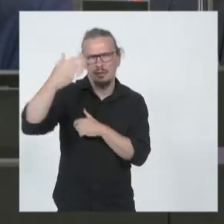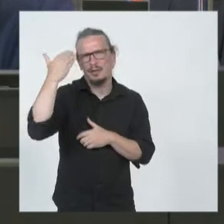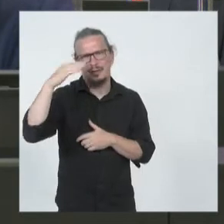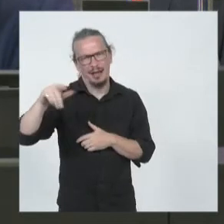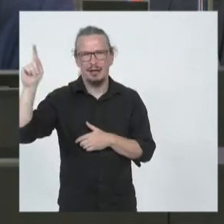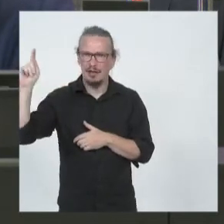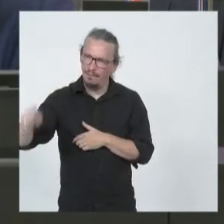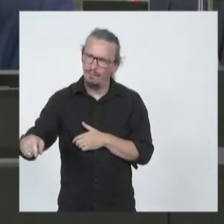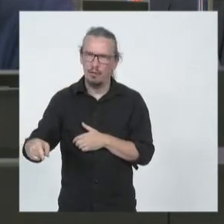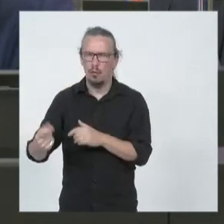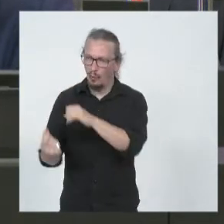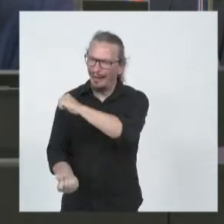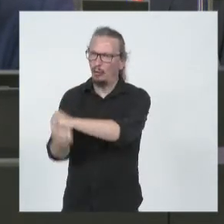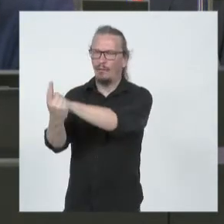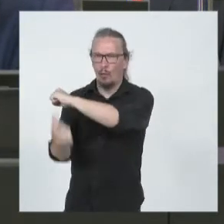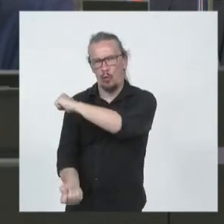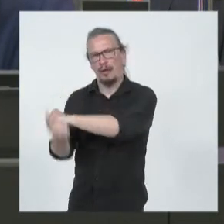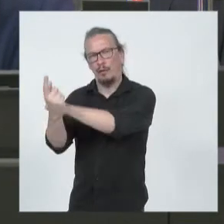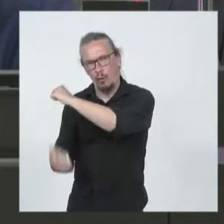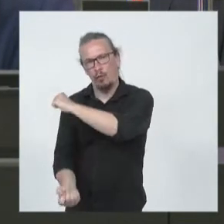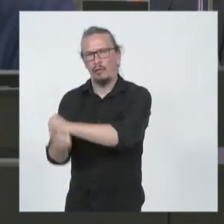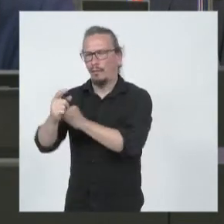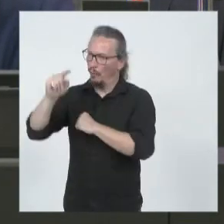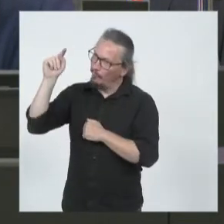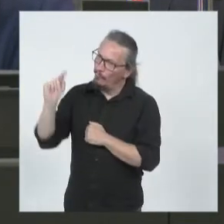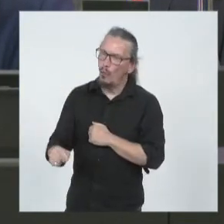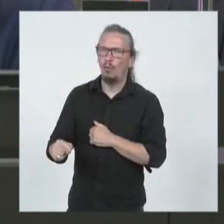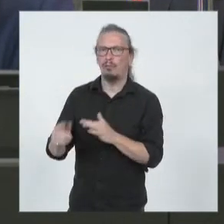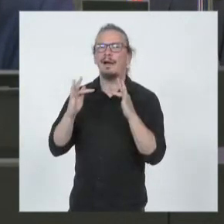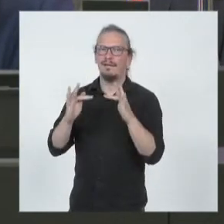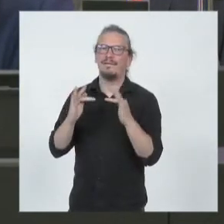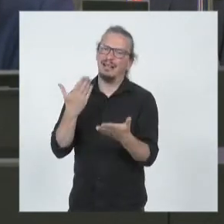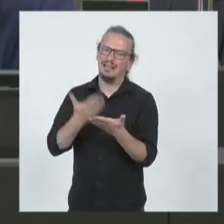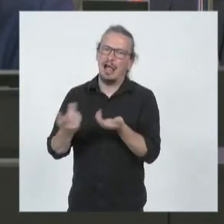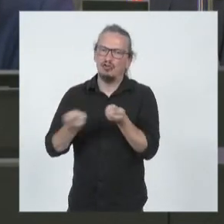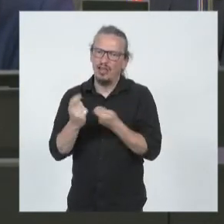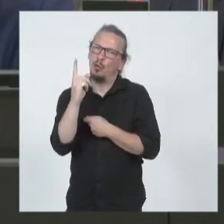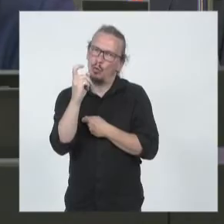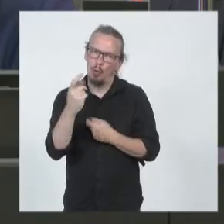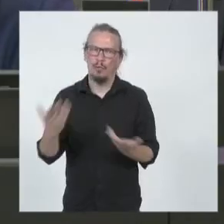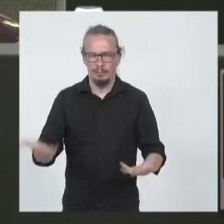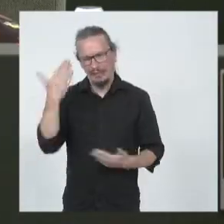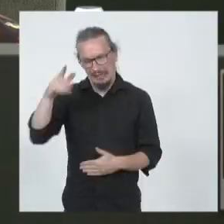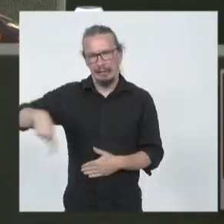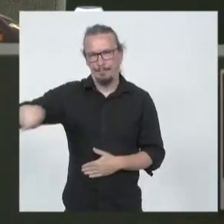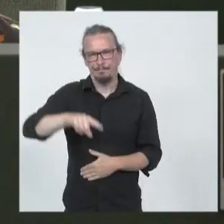faudra qu'ils soient innovants sur la partie gestion de nos eaux.